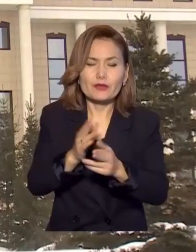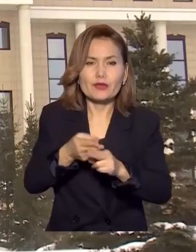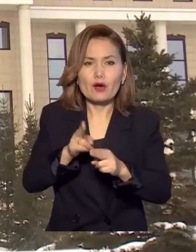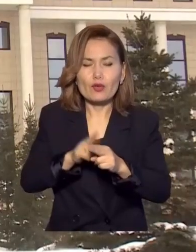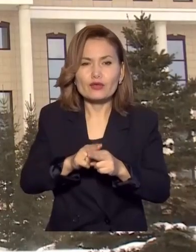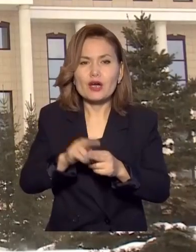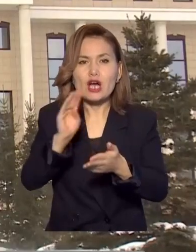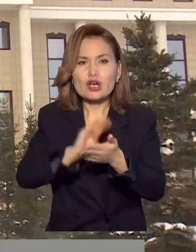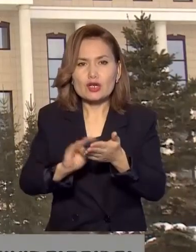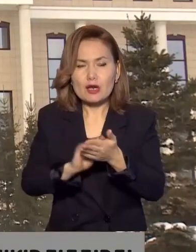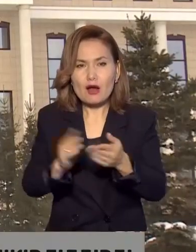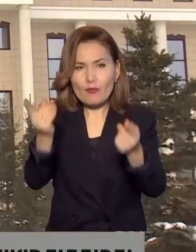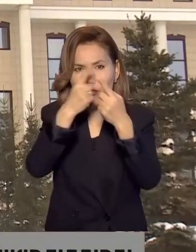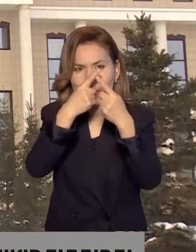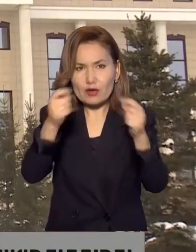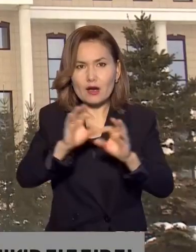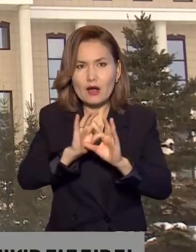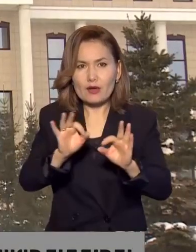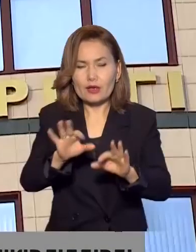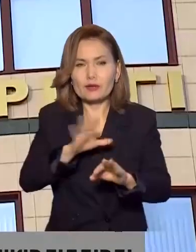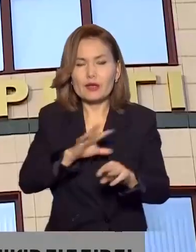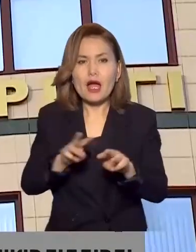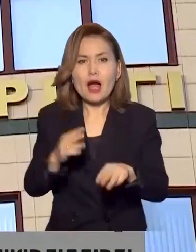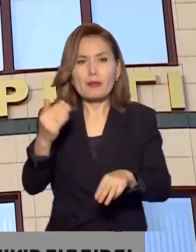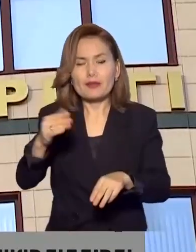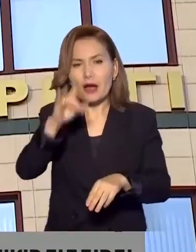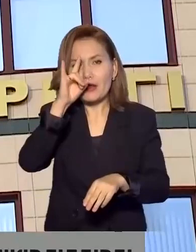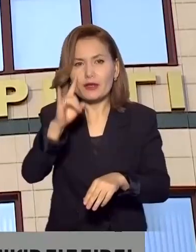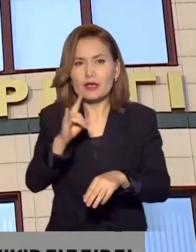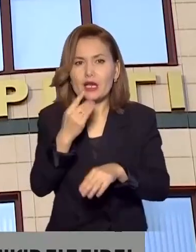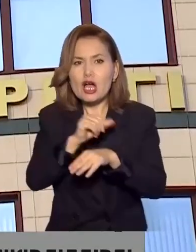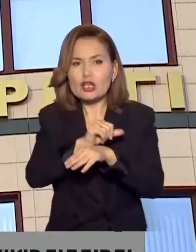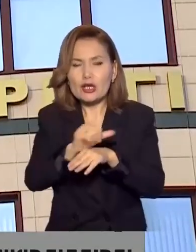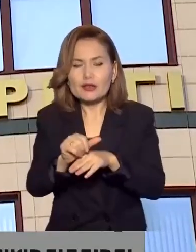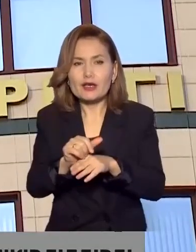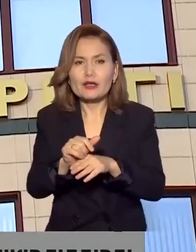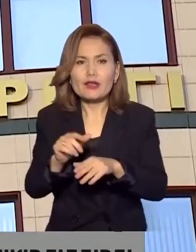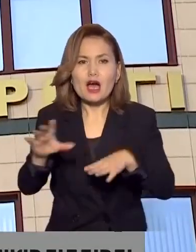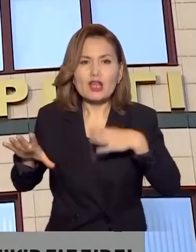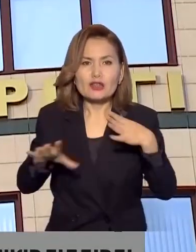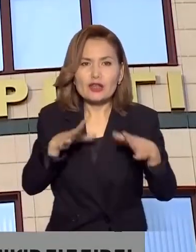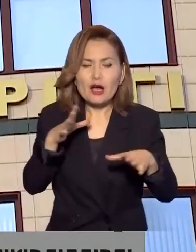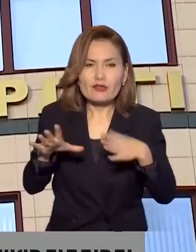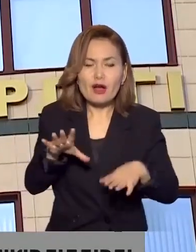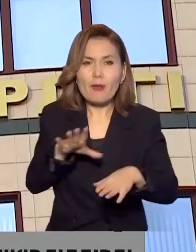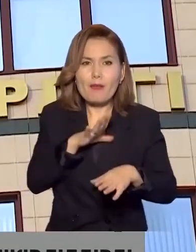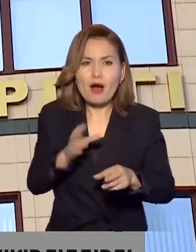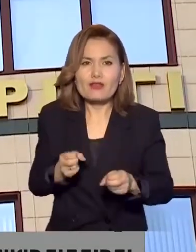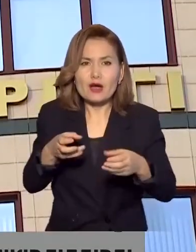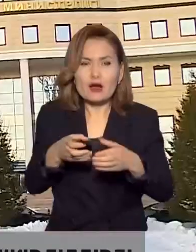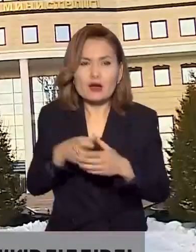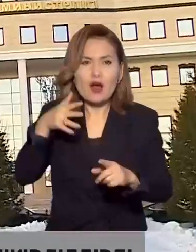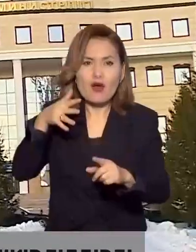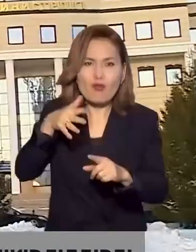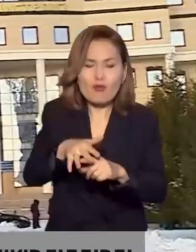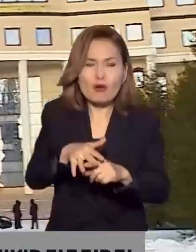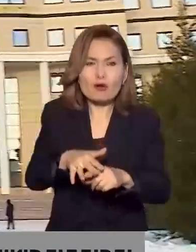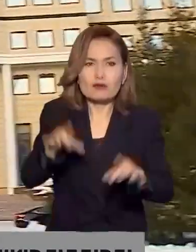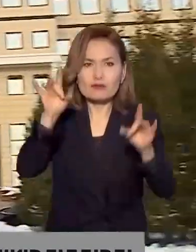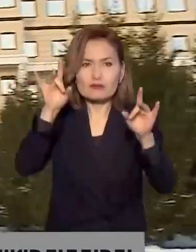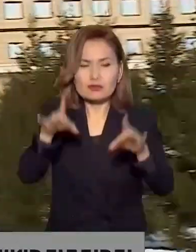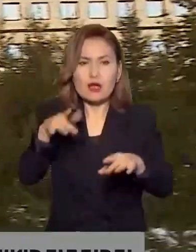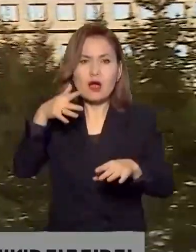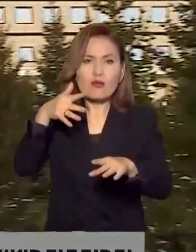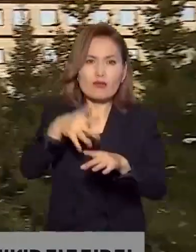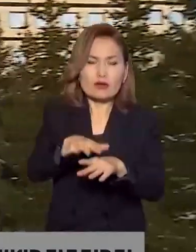бір жақты сипатта болды деп мәлімдеді. Министрлік Қазақстан шетелде дайындықтан өткен терроршыл топтардың шабуылына тап болғанын айтты.